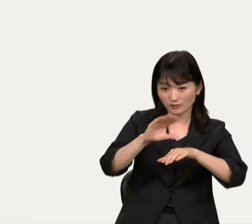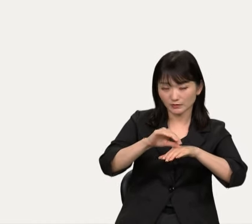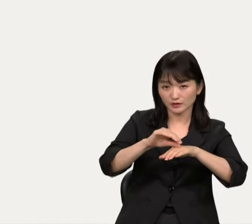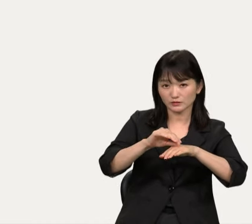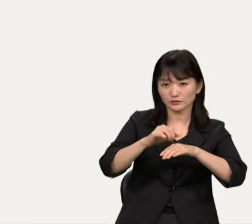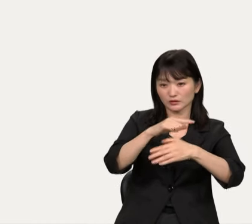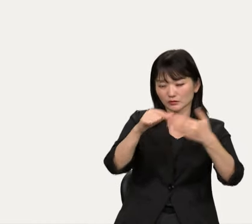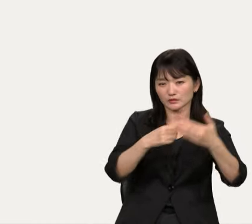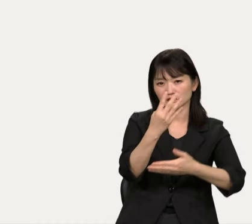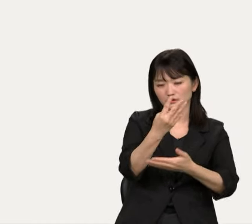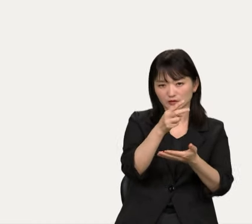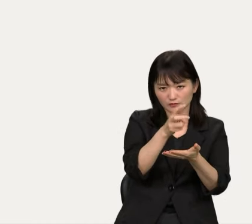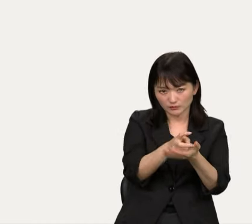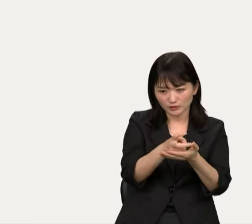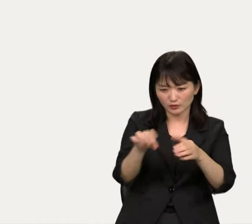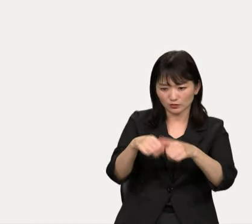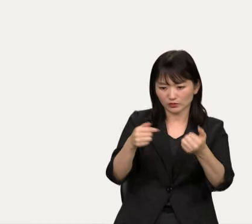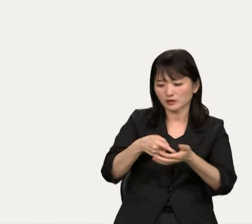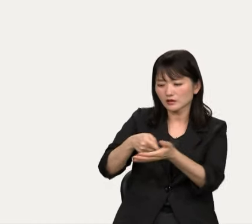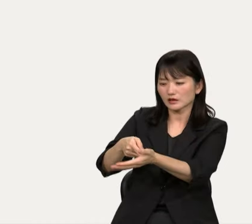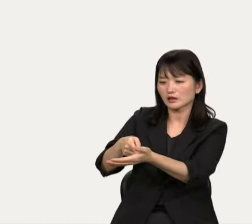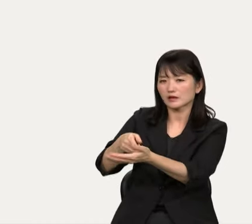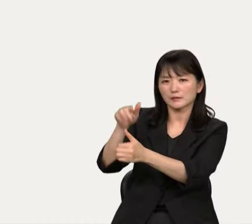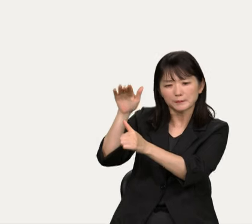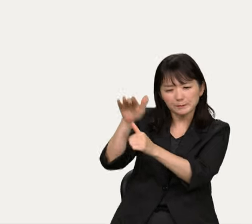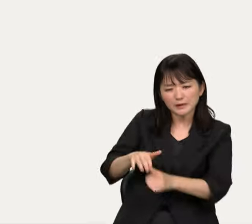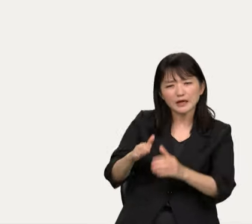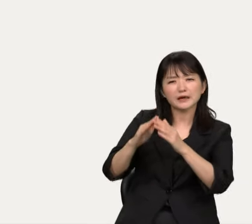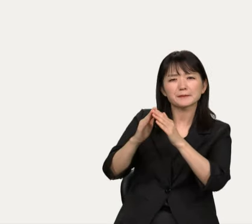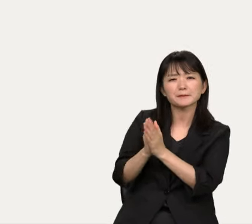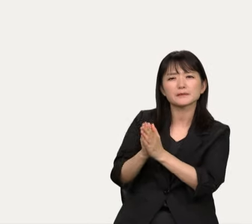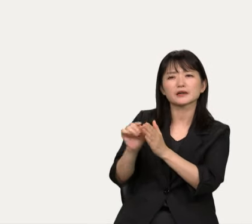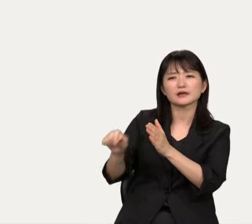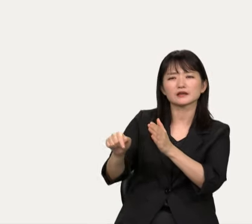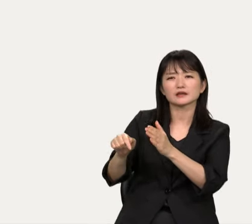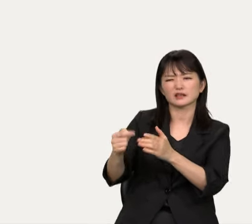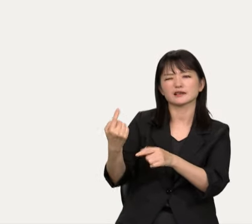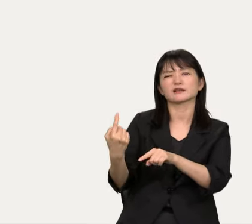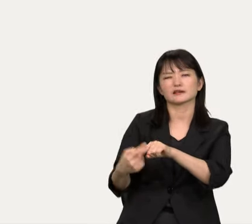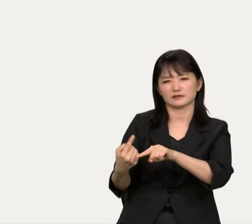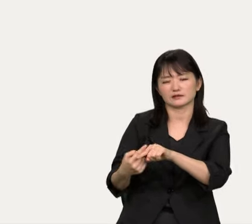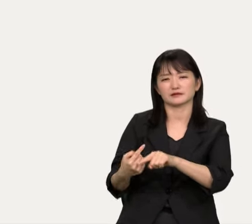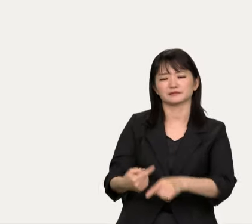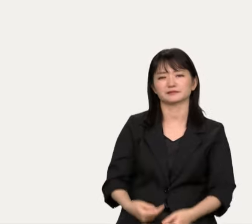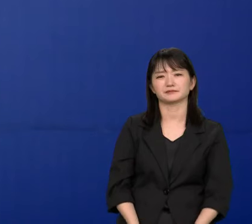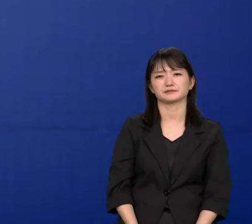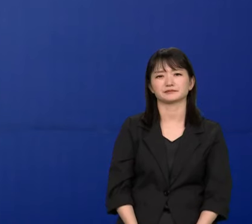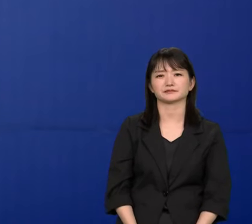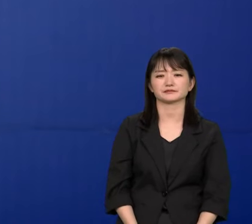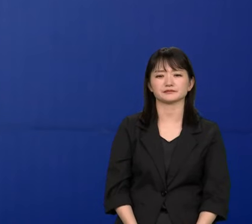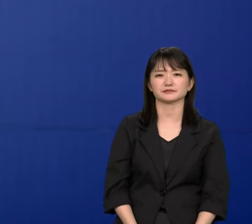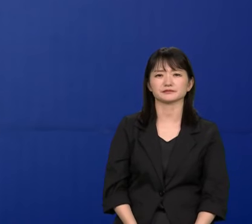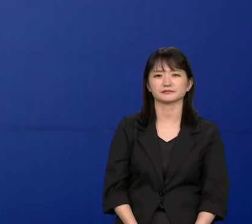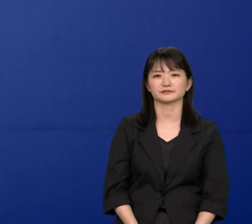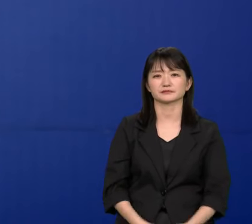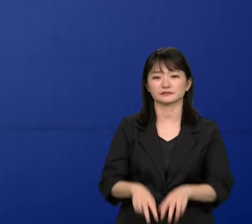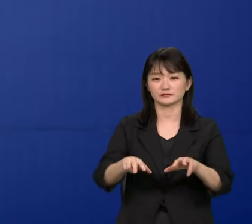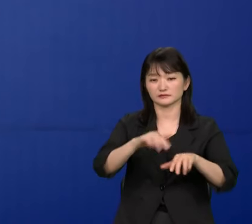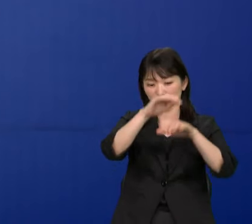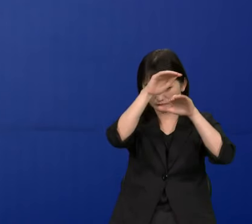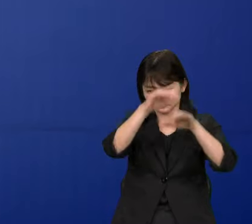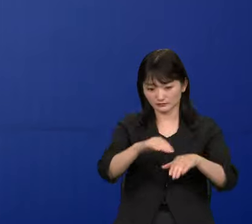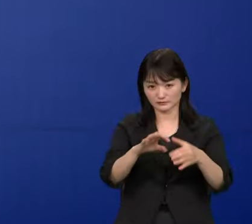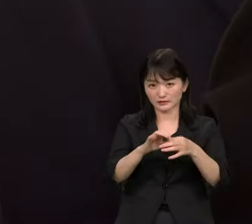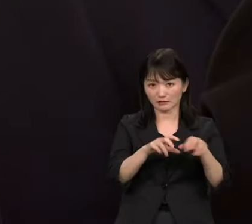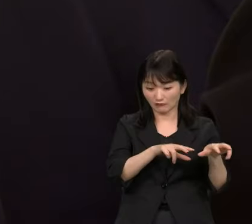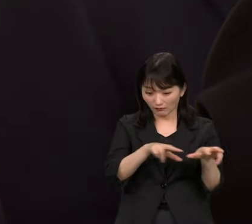등이 국회 재표결에서 부결돼 폐기된 걸 놓고 사필 규정이라고 하기도 했습니다. 이렇게 현안과 관련해